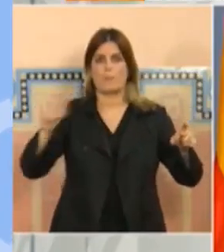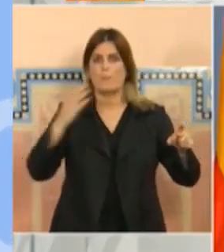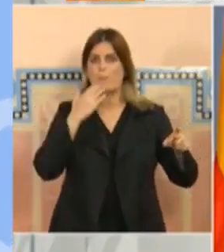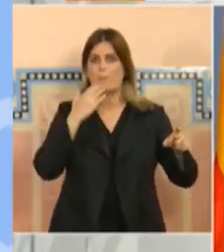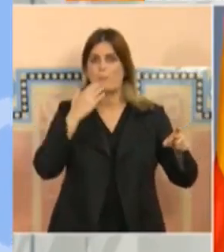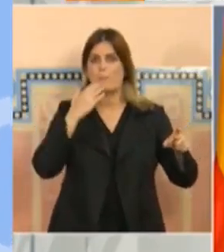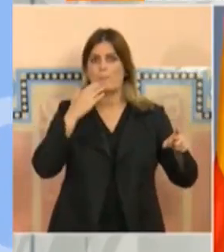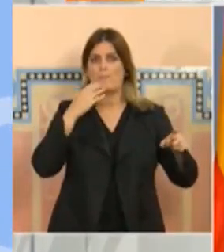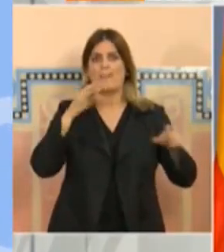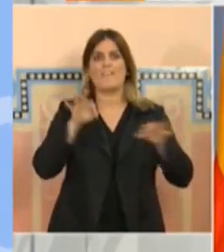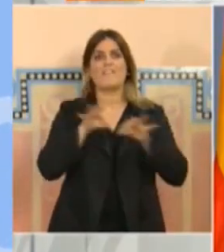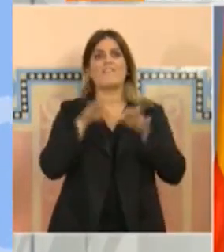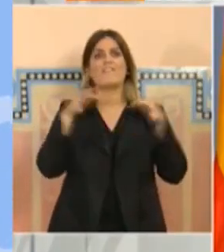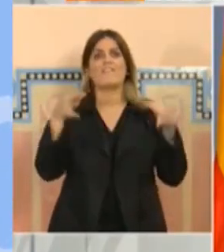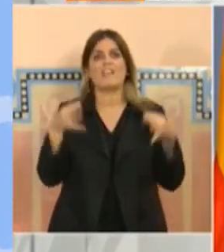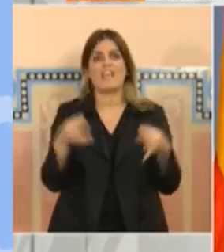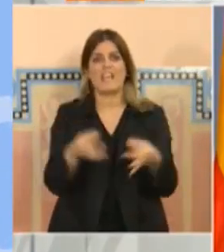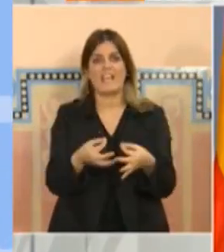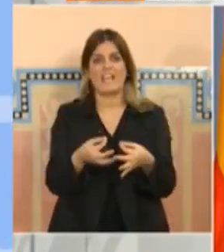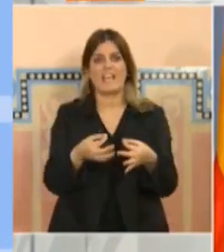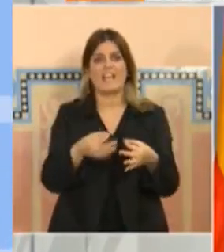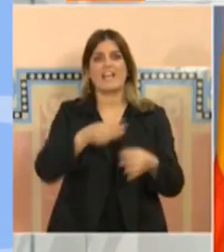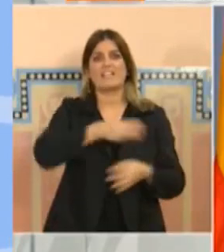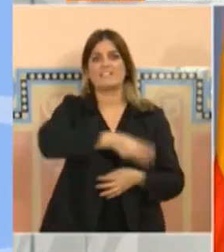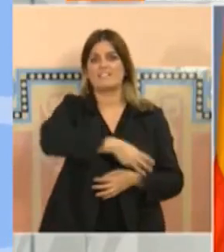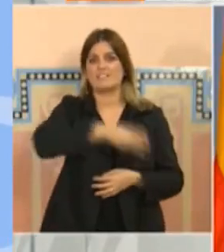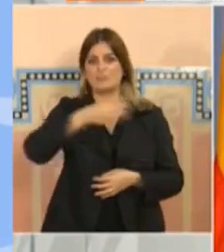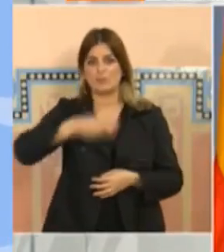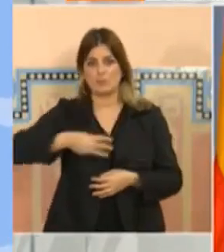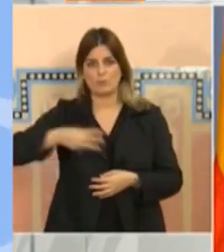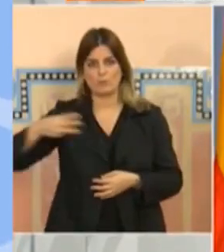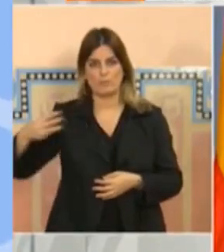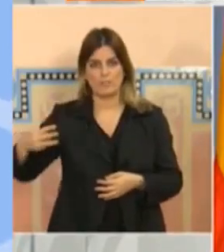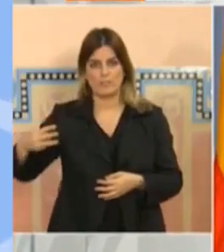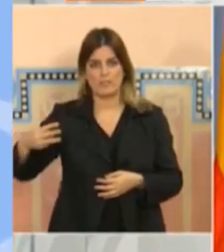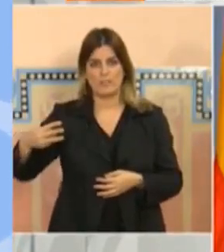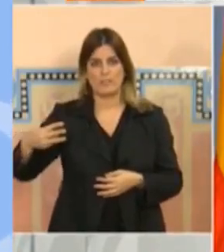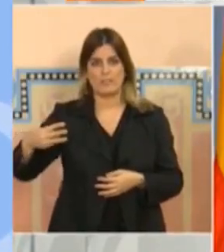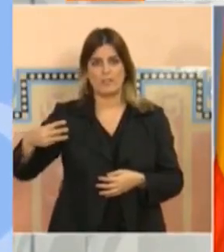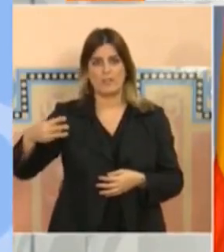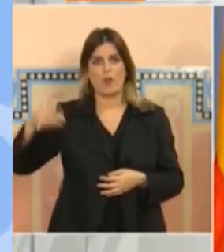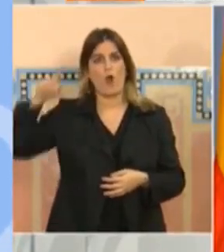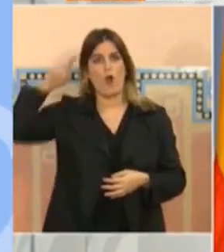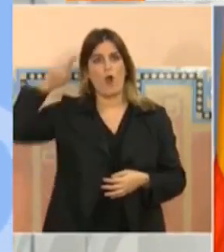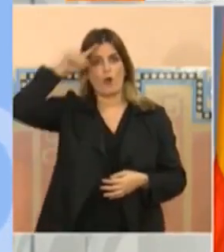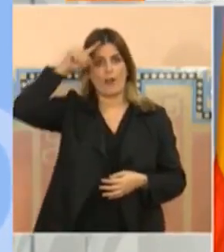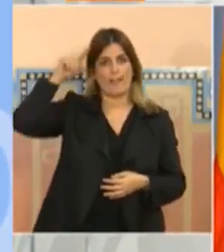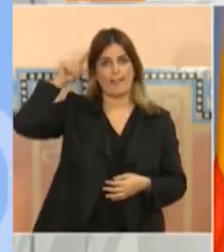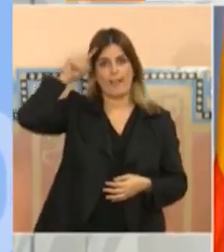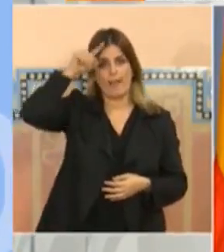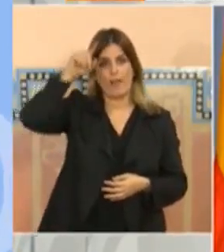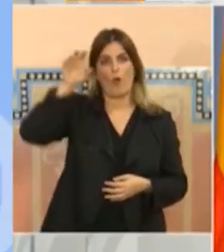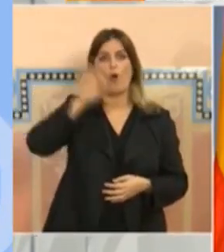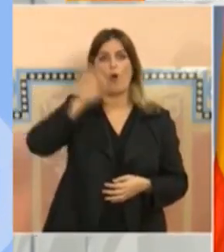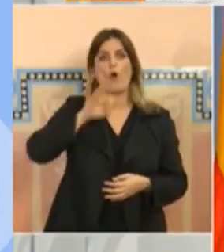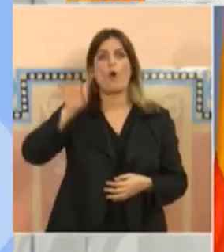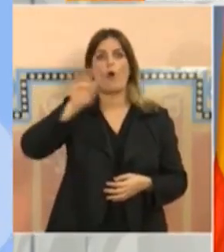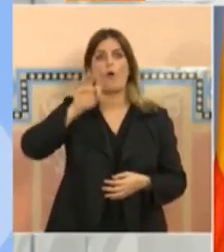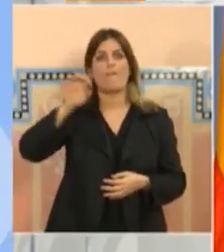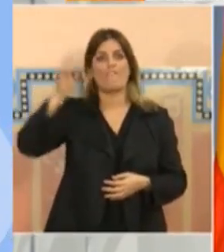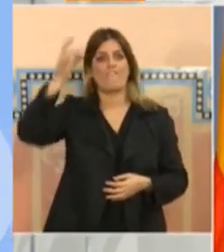d'activitats. Aquesta és i serà la millor manera de cuidar-nos totes i tots.